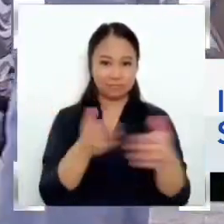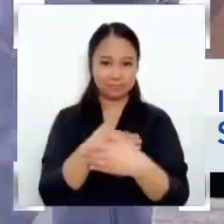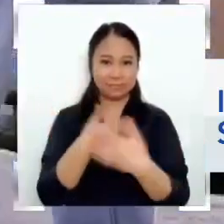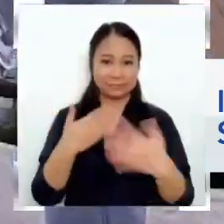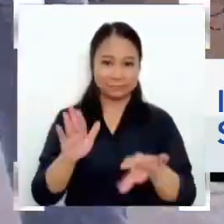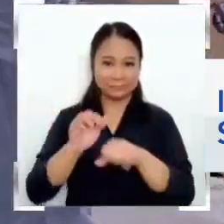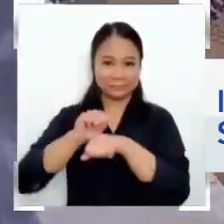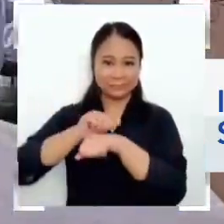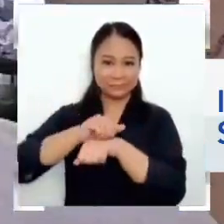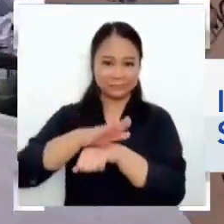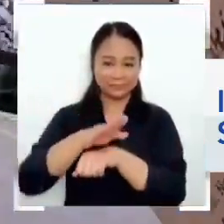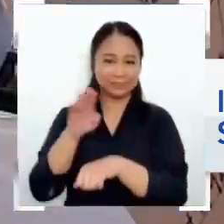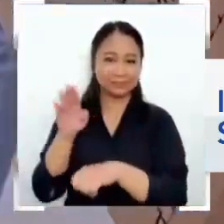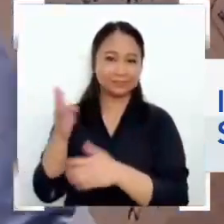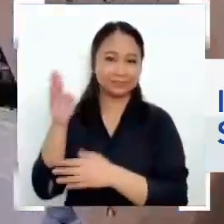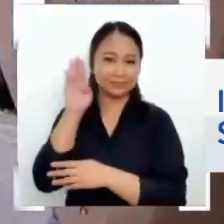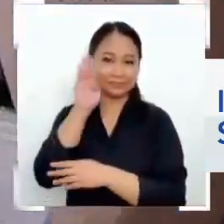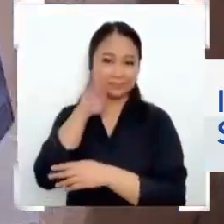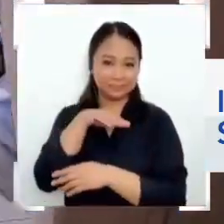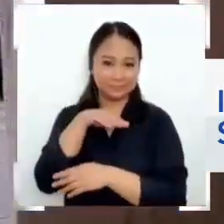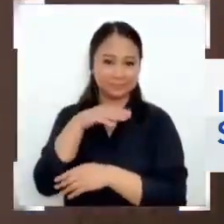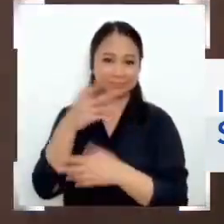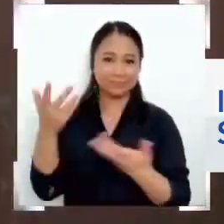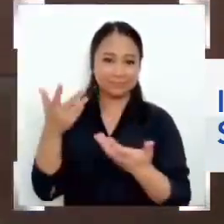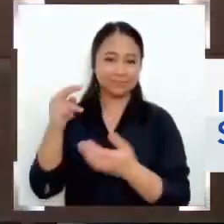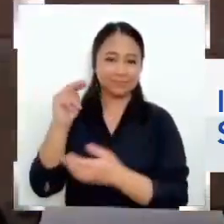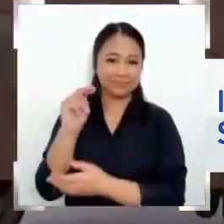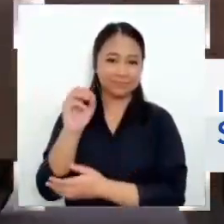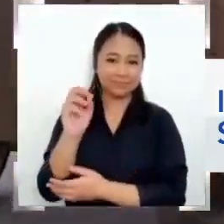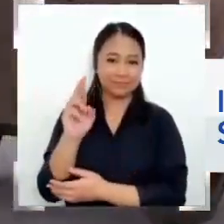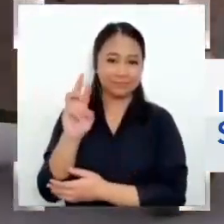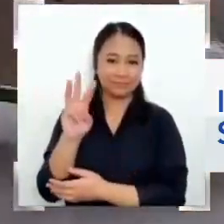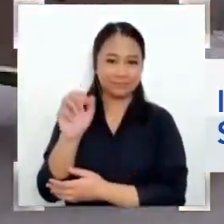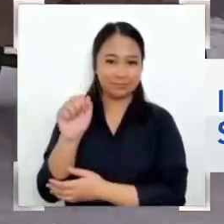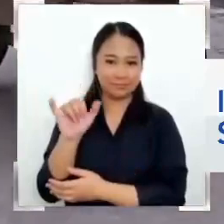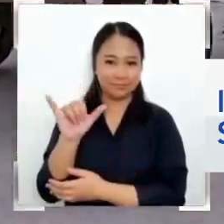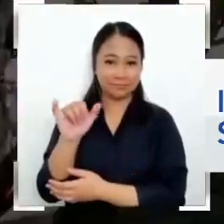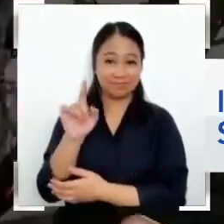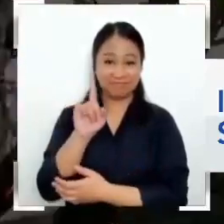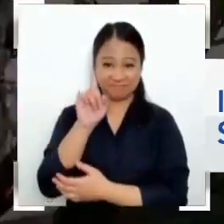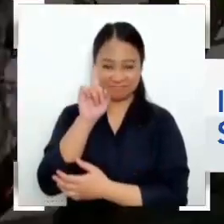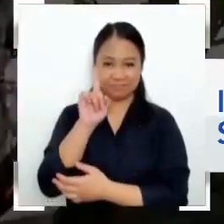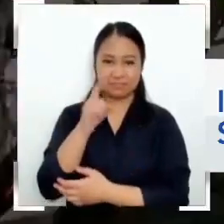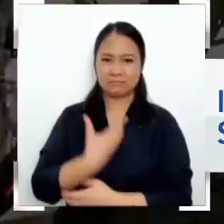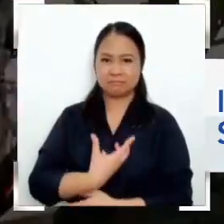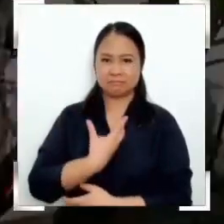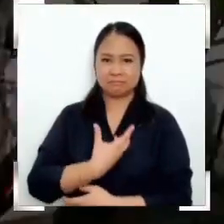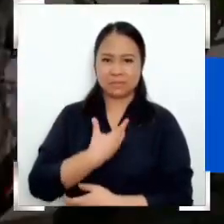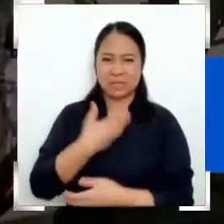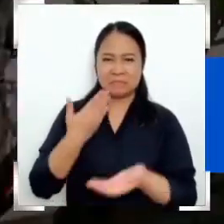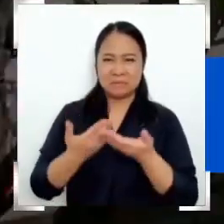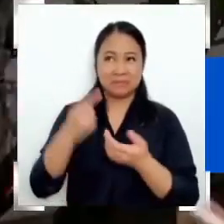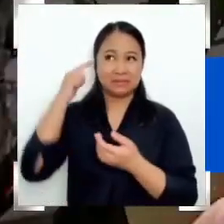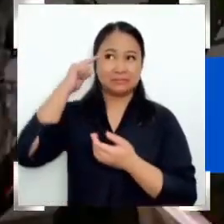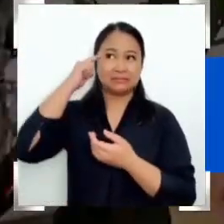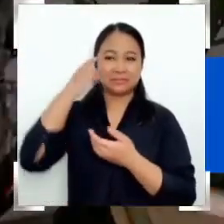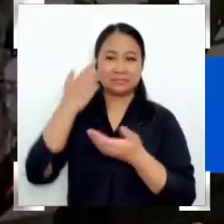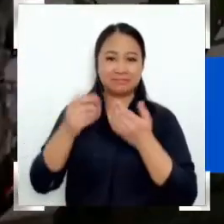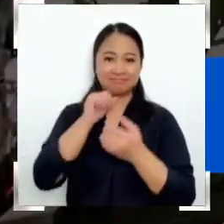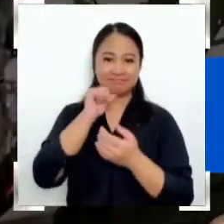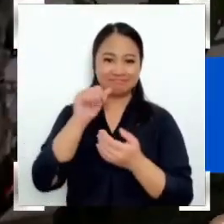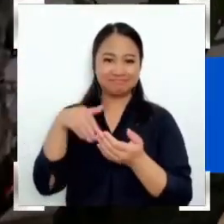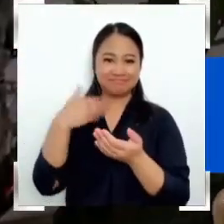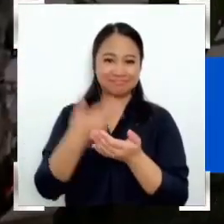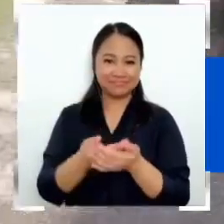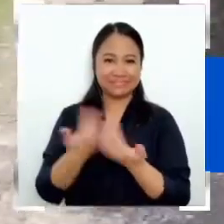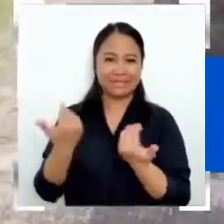ng kapatid na OFW sa Norway. Nakaka-nervous kasi baka hindi dumating yung mga ano, kaya nagpapalo up